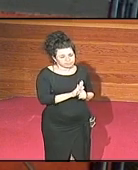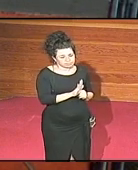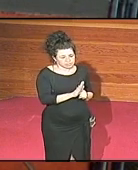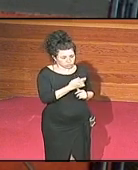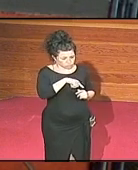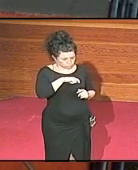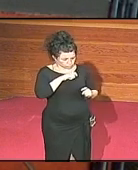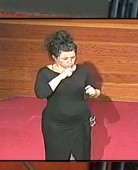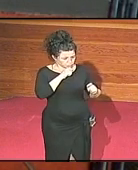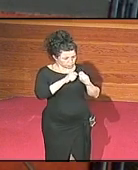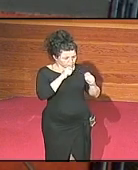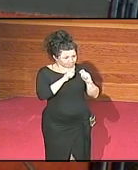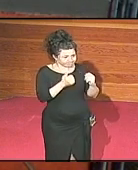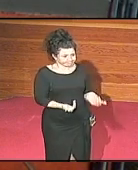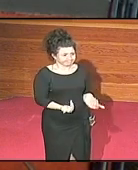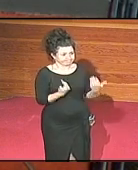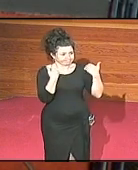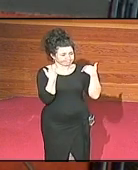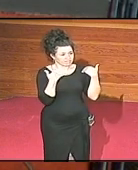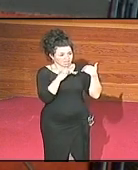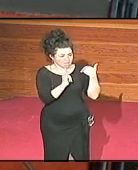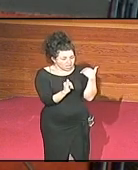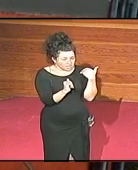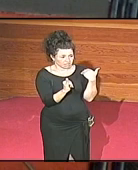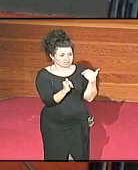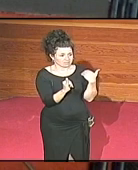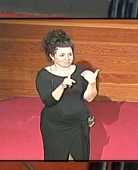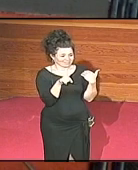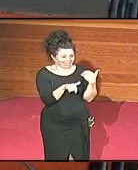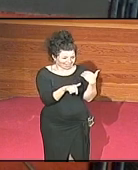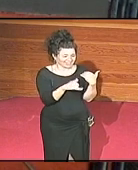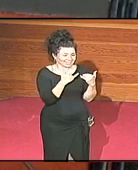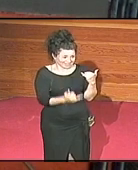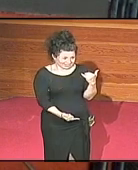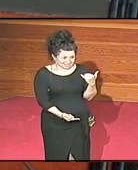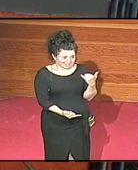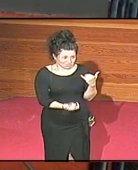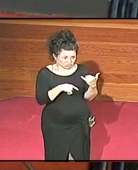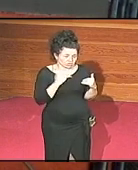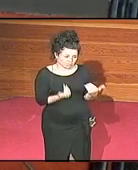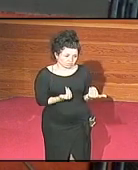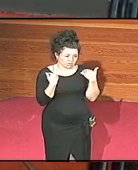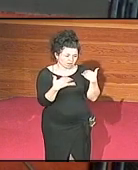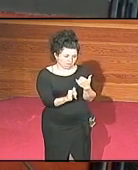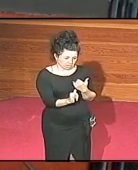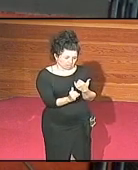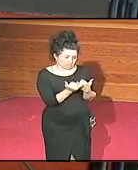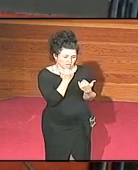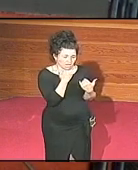kazetariok ardura handia dugu, sinesgarritasun krisi horretan, ez, eta hor badira adibide asko. Bueno,